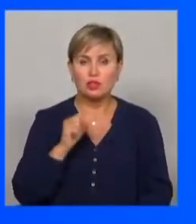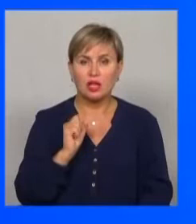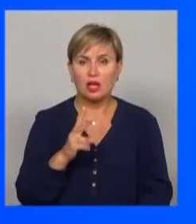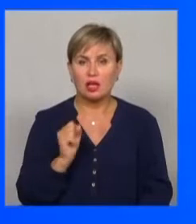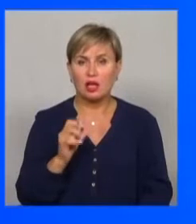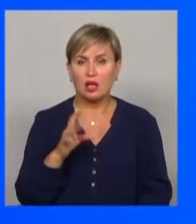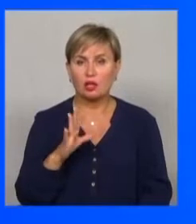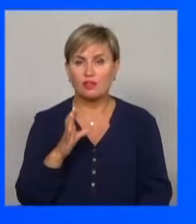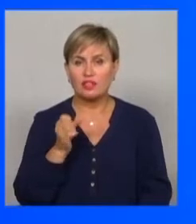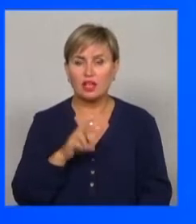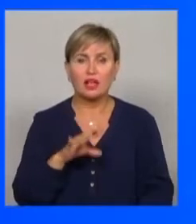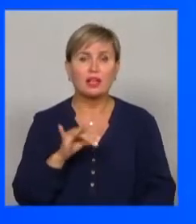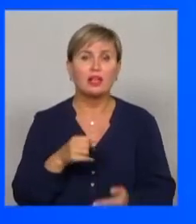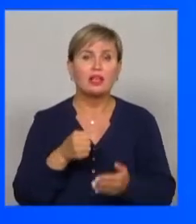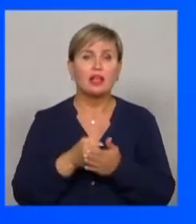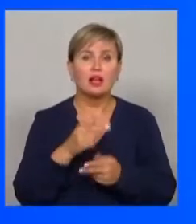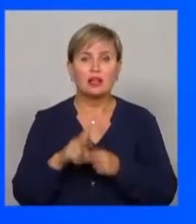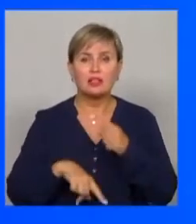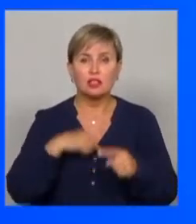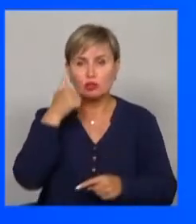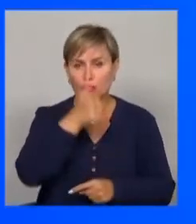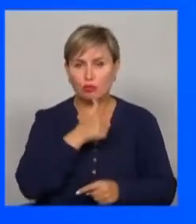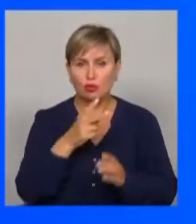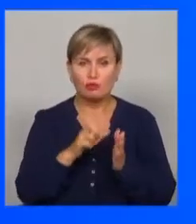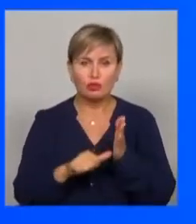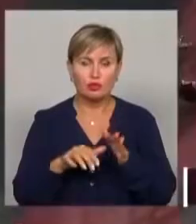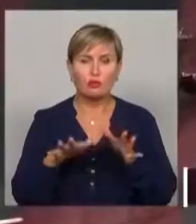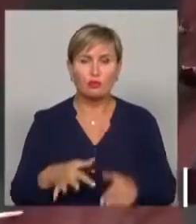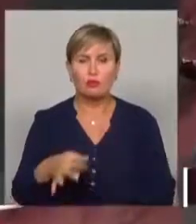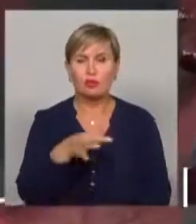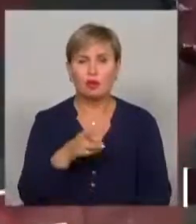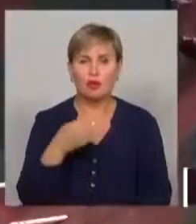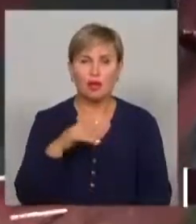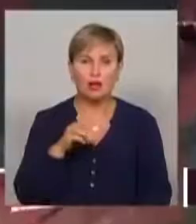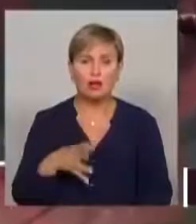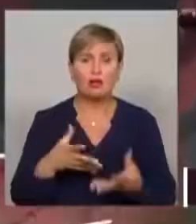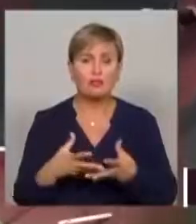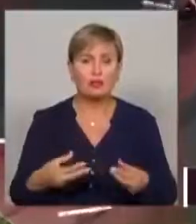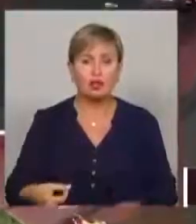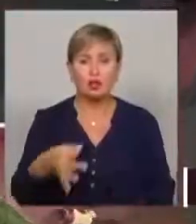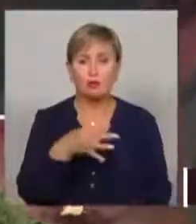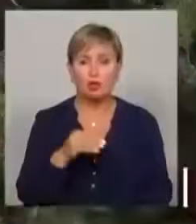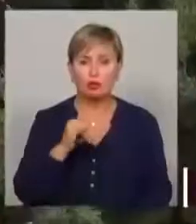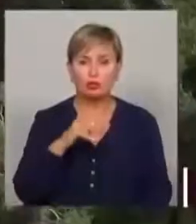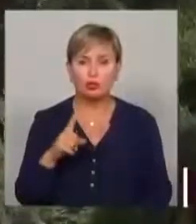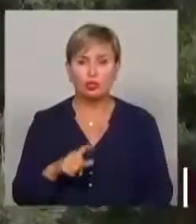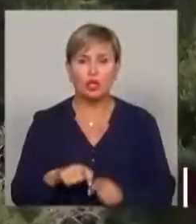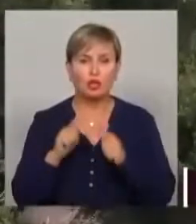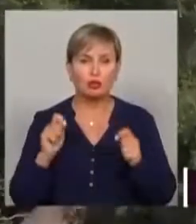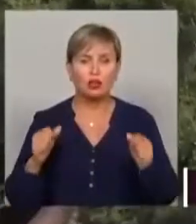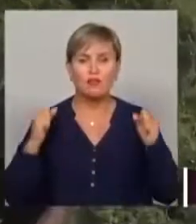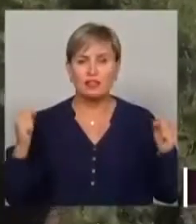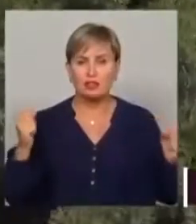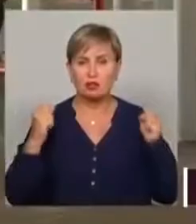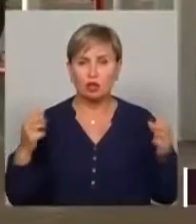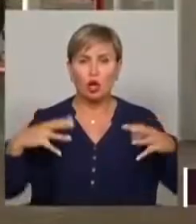конца следующего года строительство детского сада на 260 мест в микрорайоне Хайрат. А уже весной в микрорайоне Жулдыз откроет